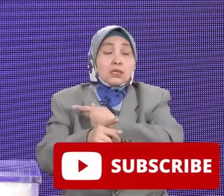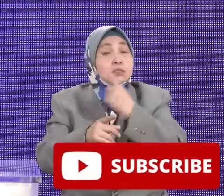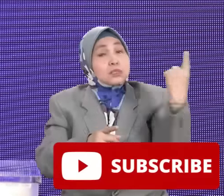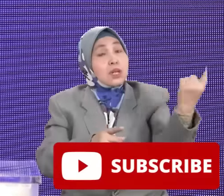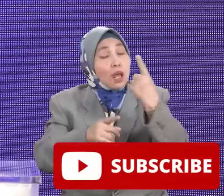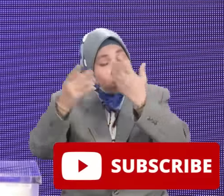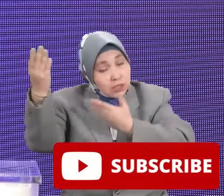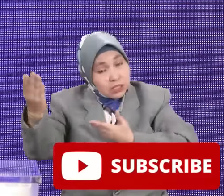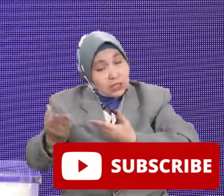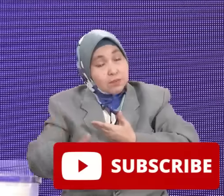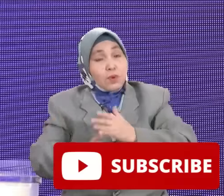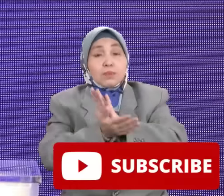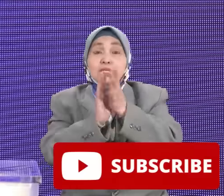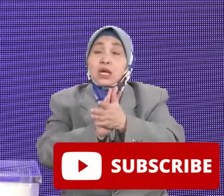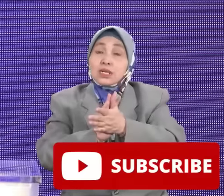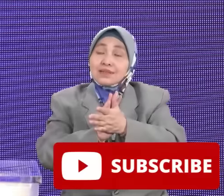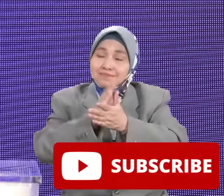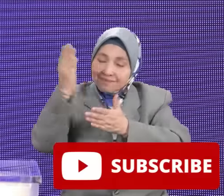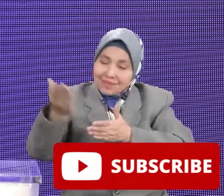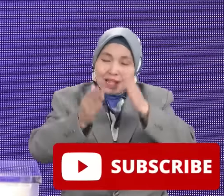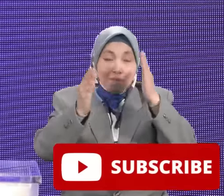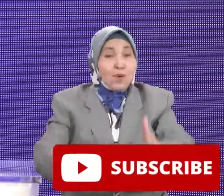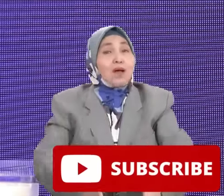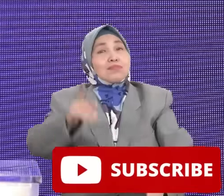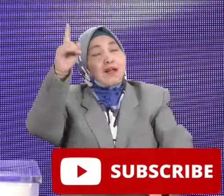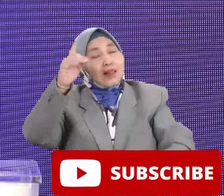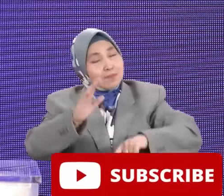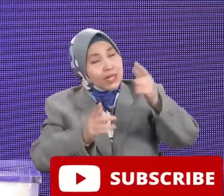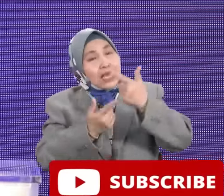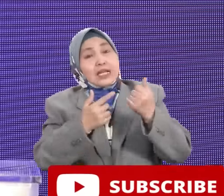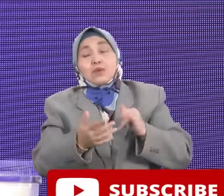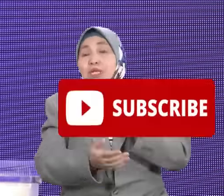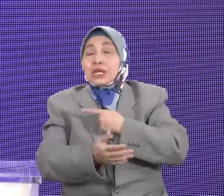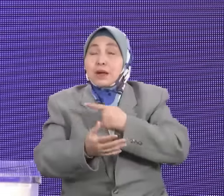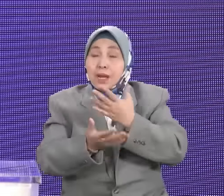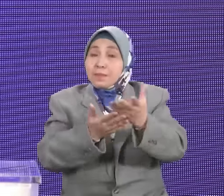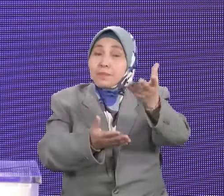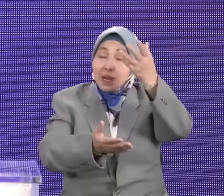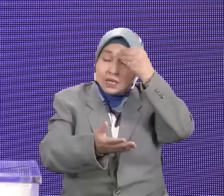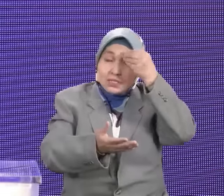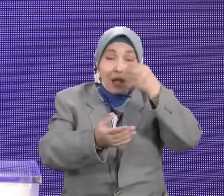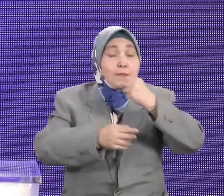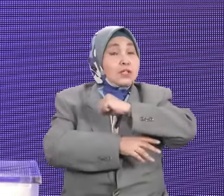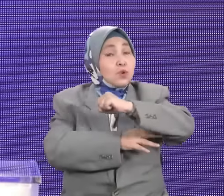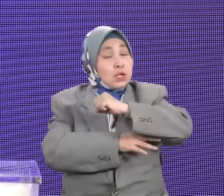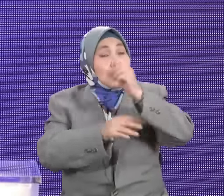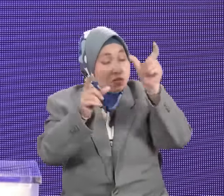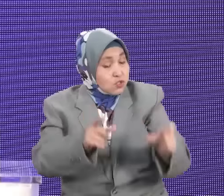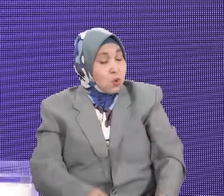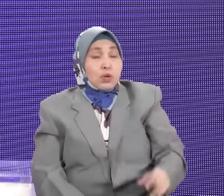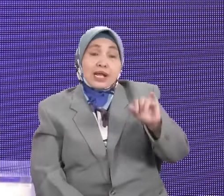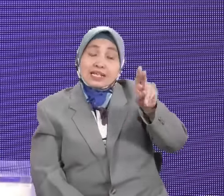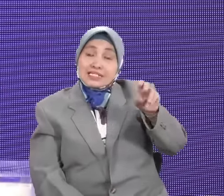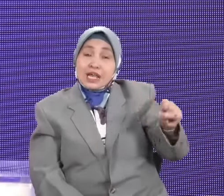dijemput menjadi tamu Allah dan lebih daripada itu kita dapat mengambil pelajaran perjuangan seorang insan